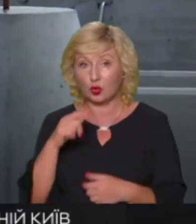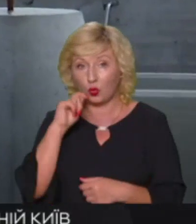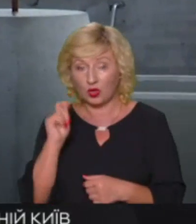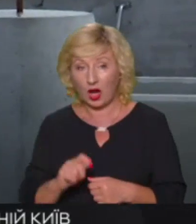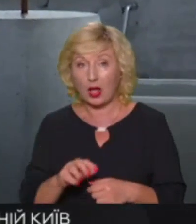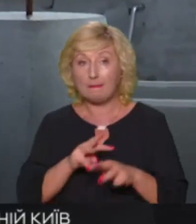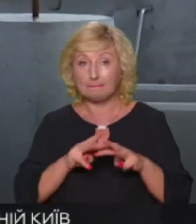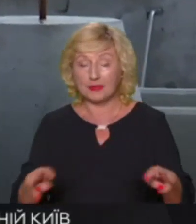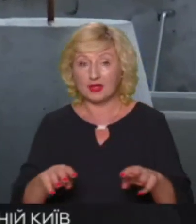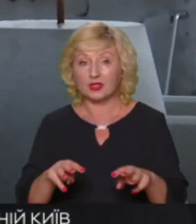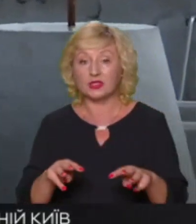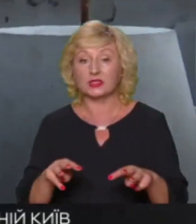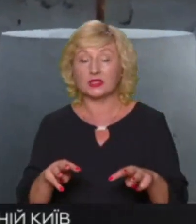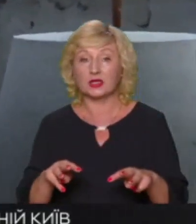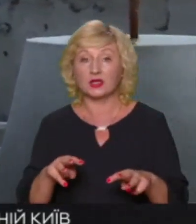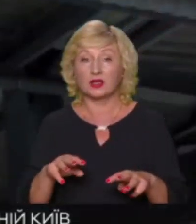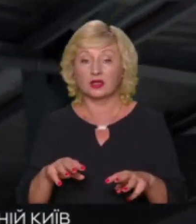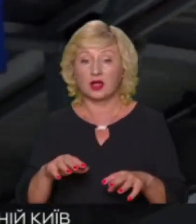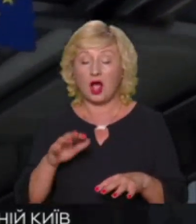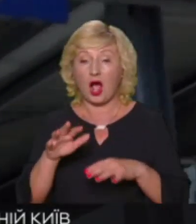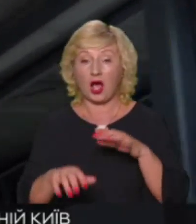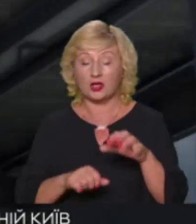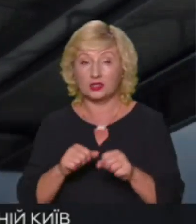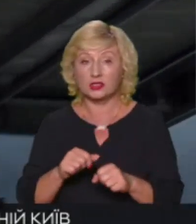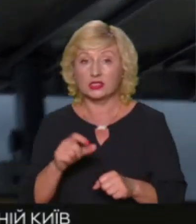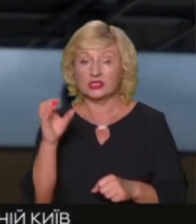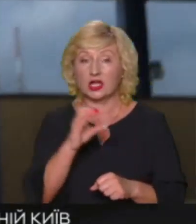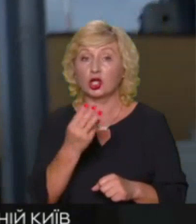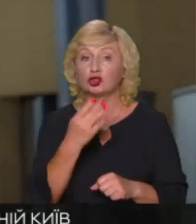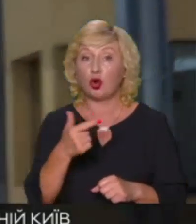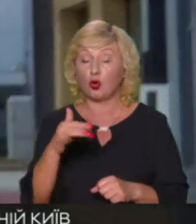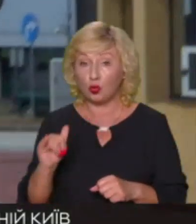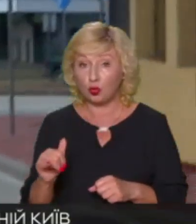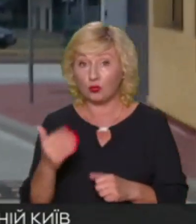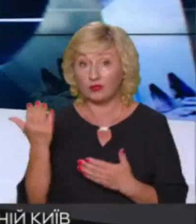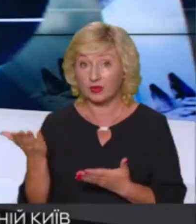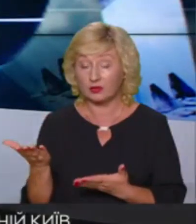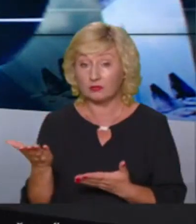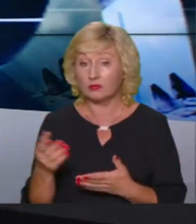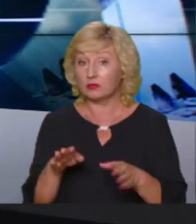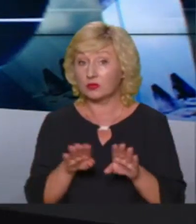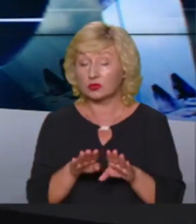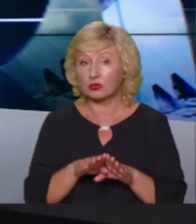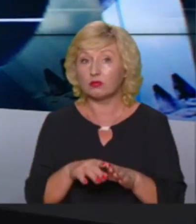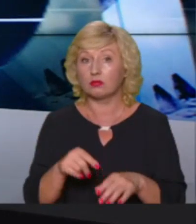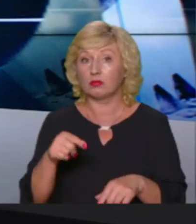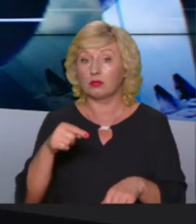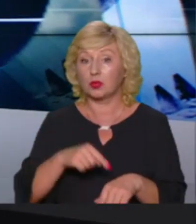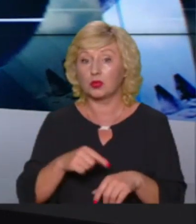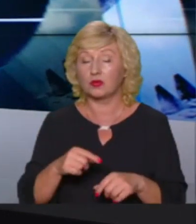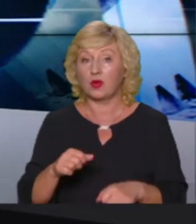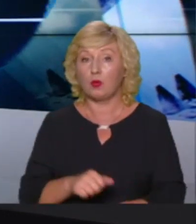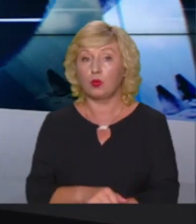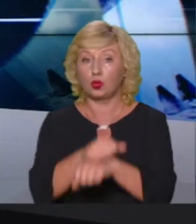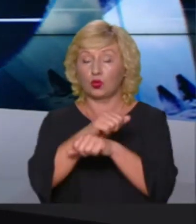А міністр війни і агресії Російської Федерації Сергій Шойгу, він, схоже, оговтався від бунтів